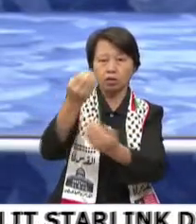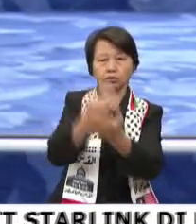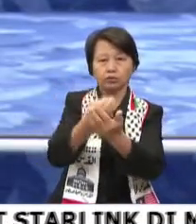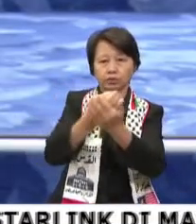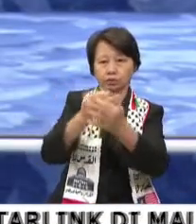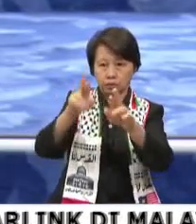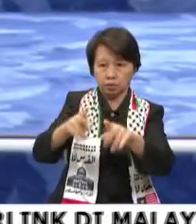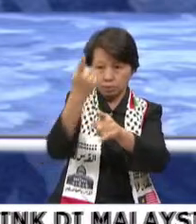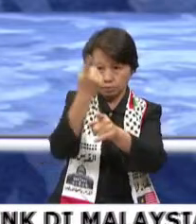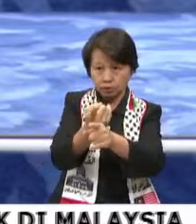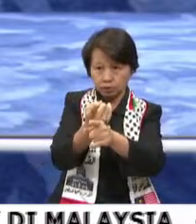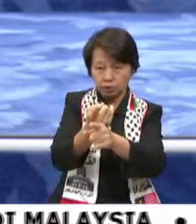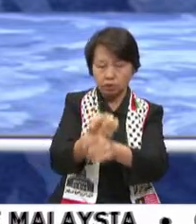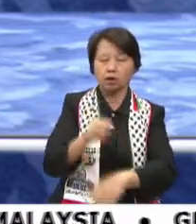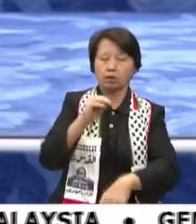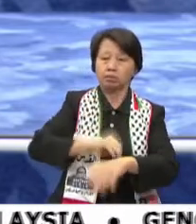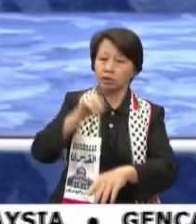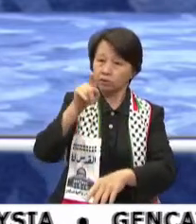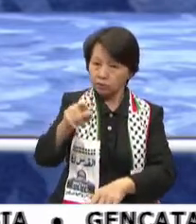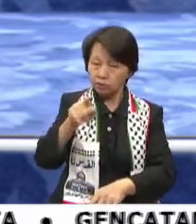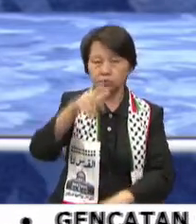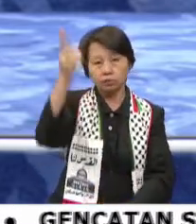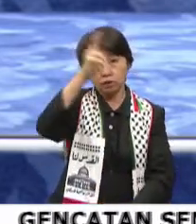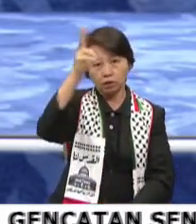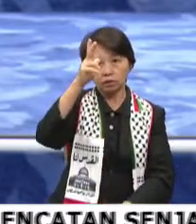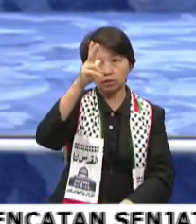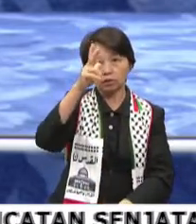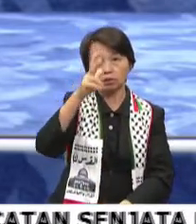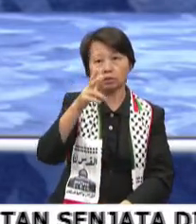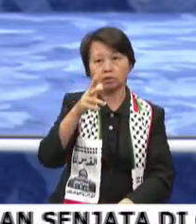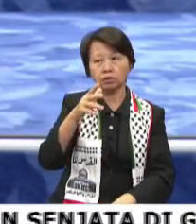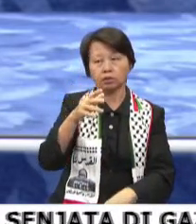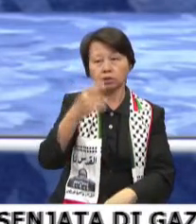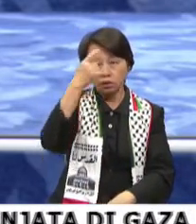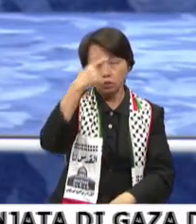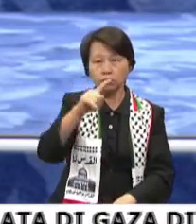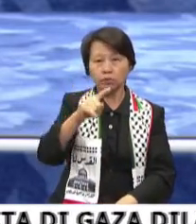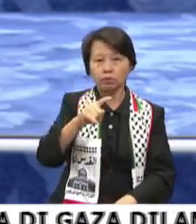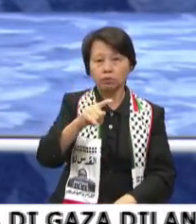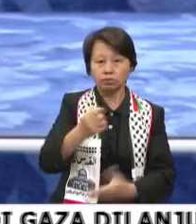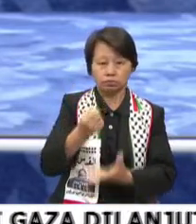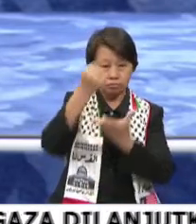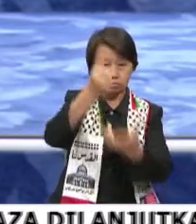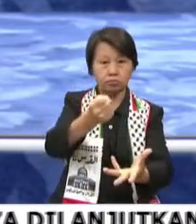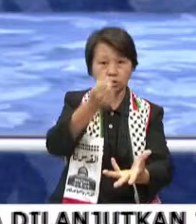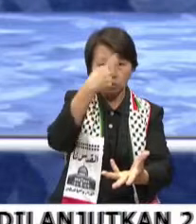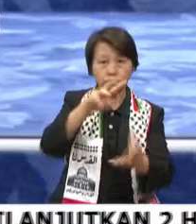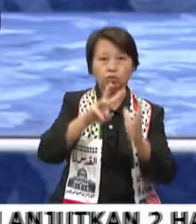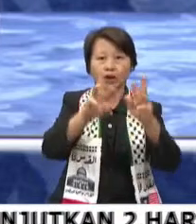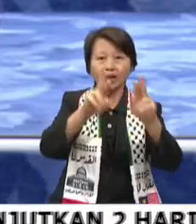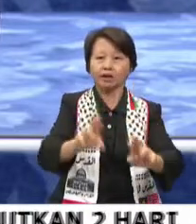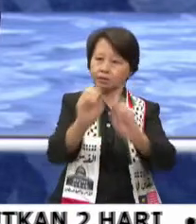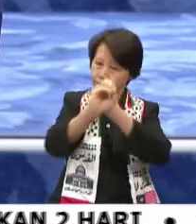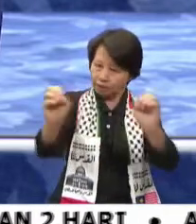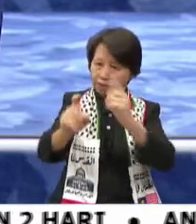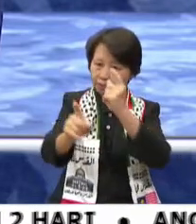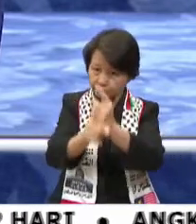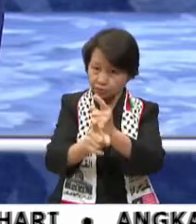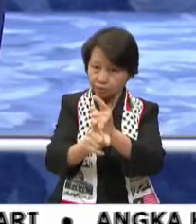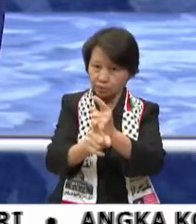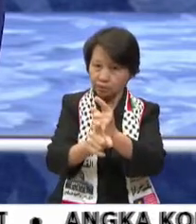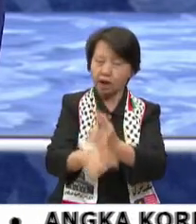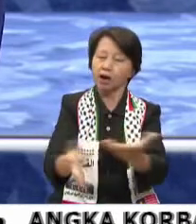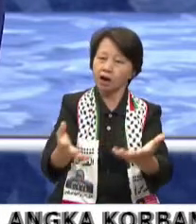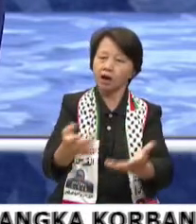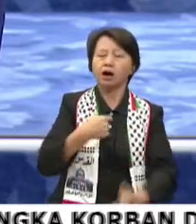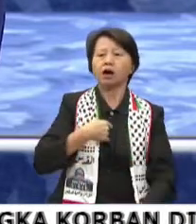rakyat masa kamu perintah ini yang penting peruntukan tidak diberikan kepada wakil rakyat saya